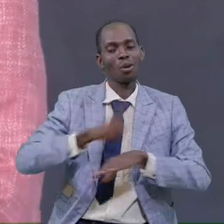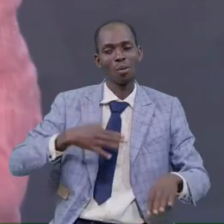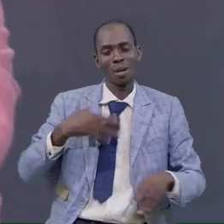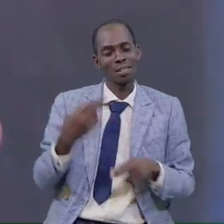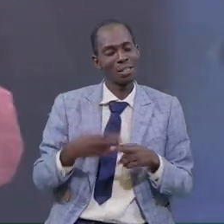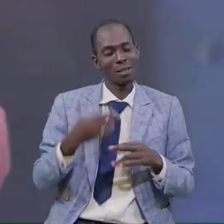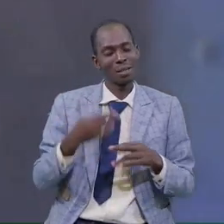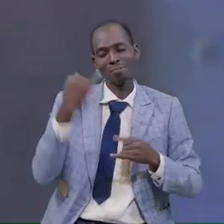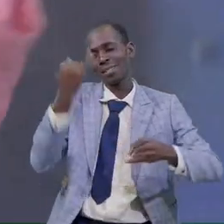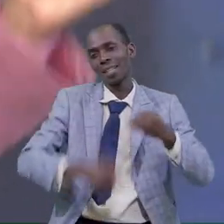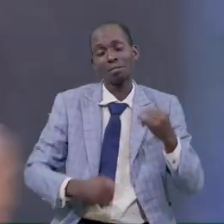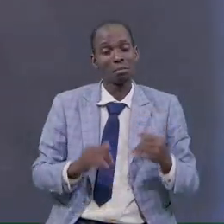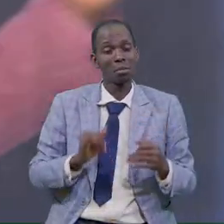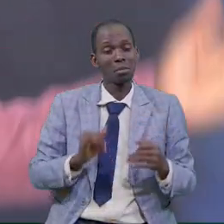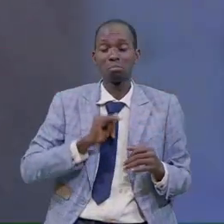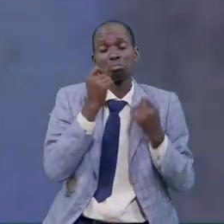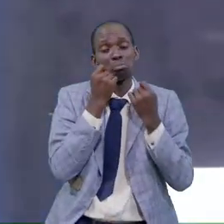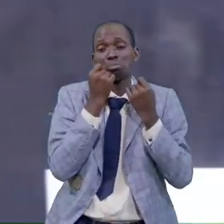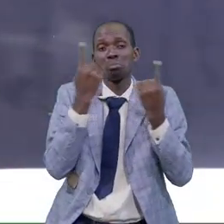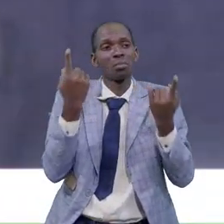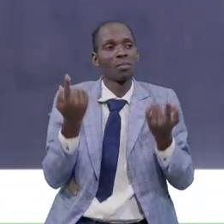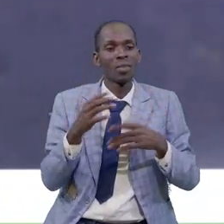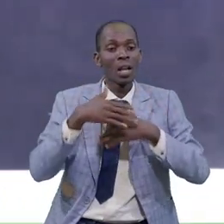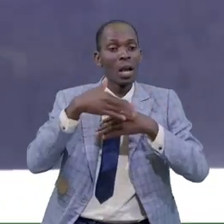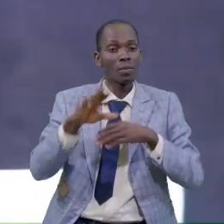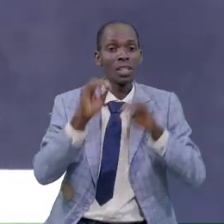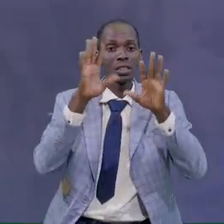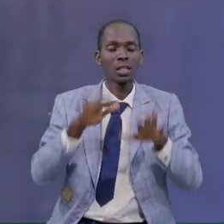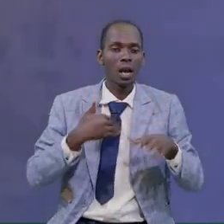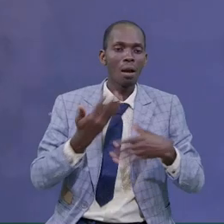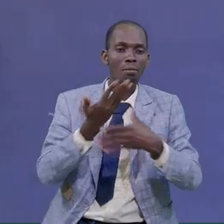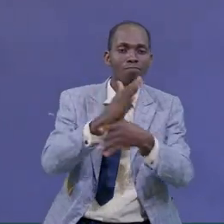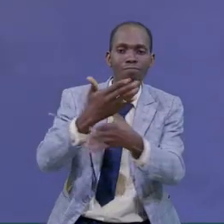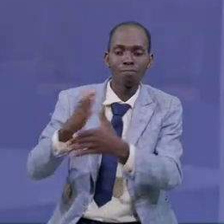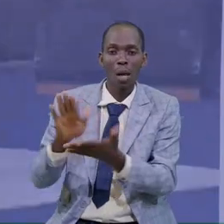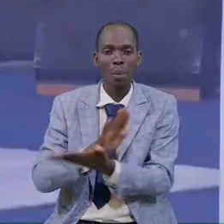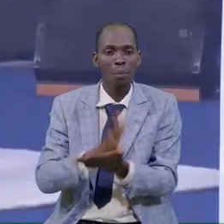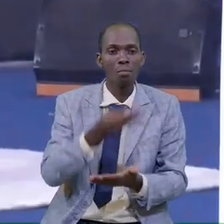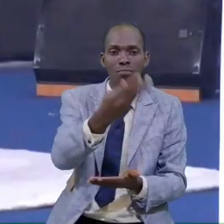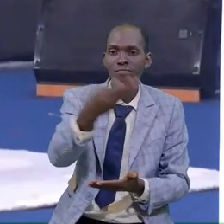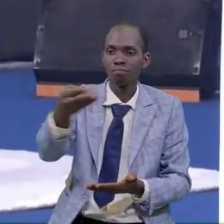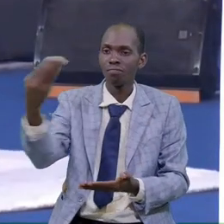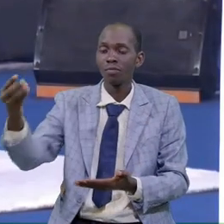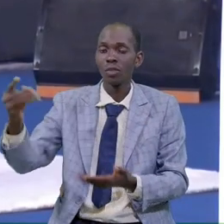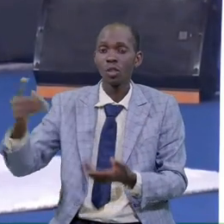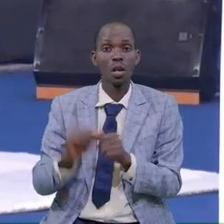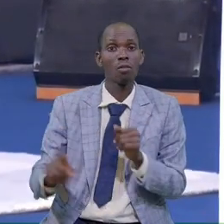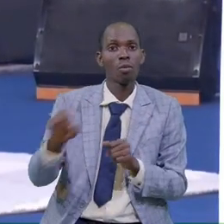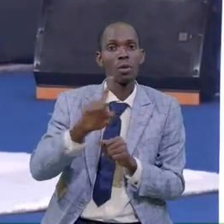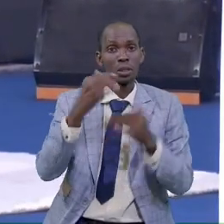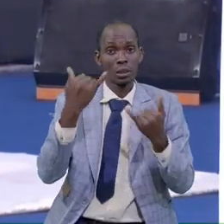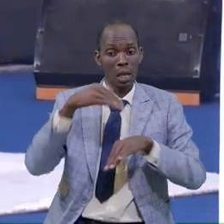position. Et après avoir distribué les copies de tout le monde, alors il a appelé mon nom.